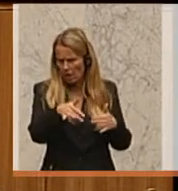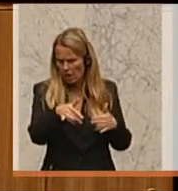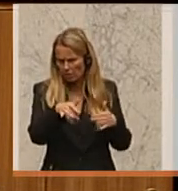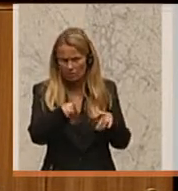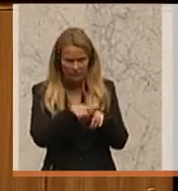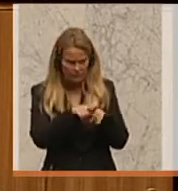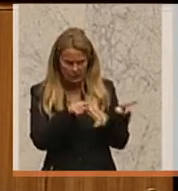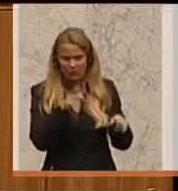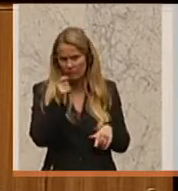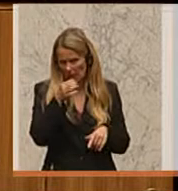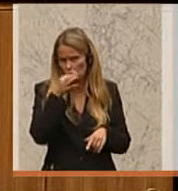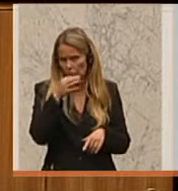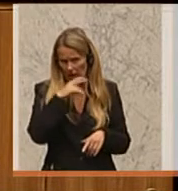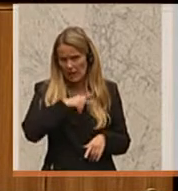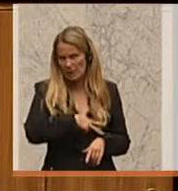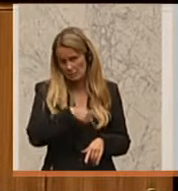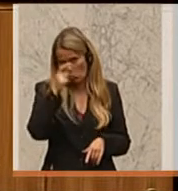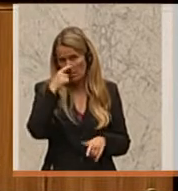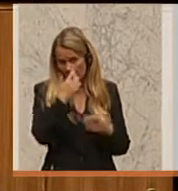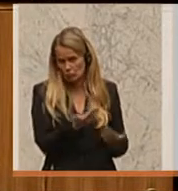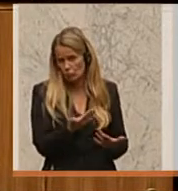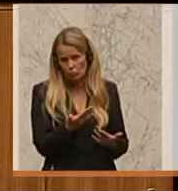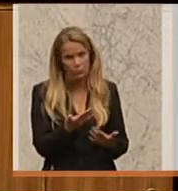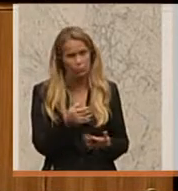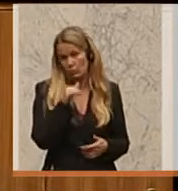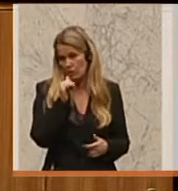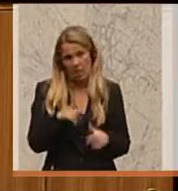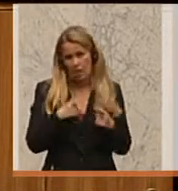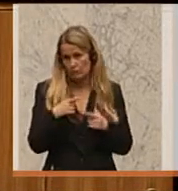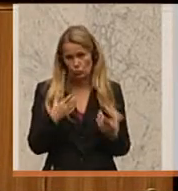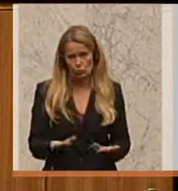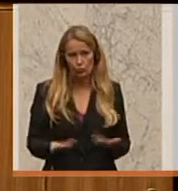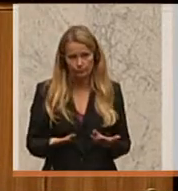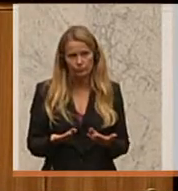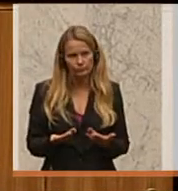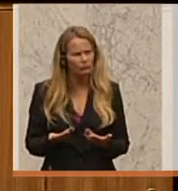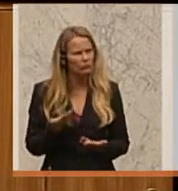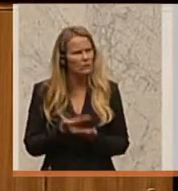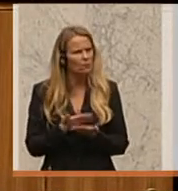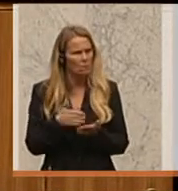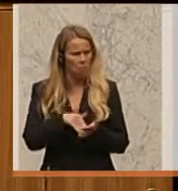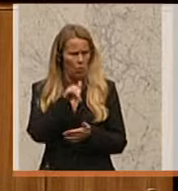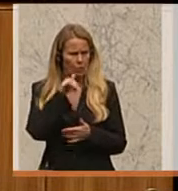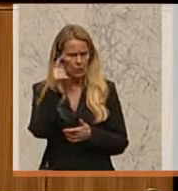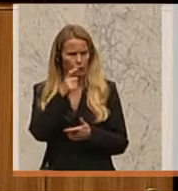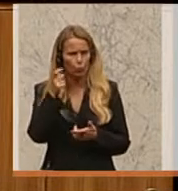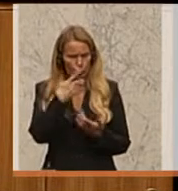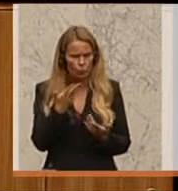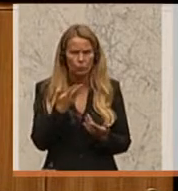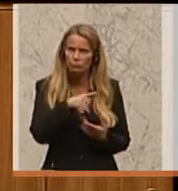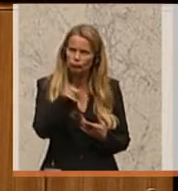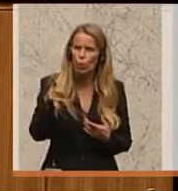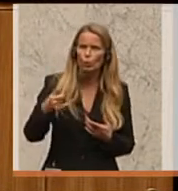der Finanzsprecher der SPÖ das meint, nicht erlebt. Und daher dürfen wir uns nicht wundern, wenn sowohl Jugend wie